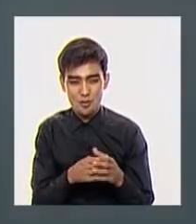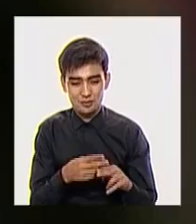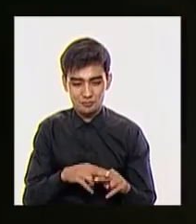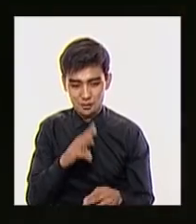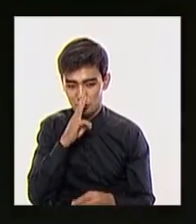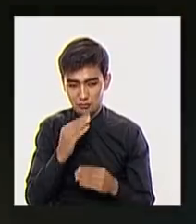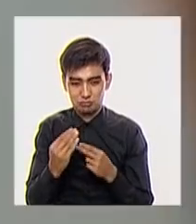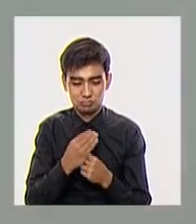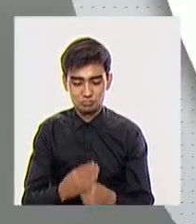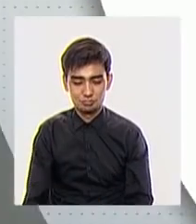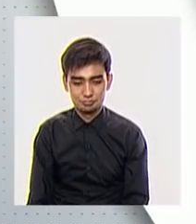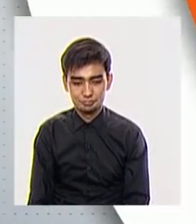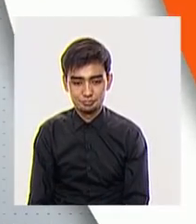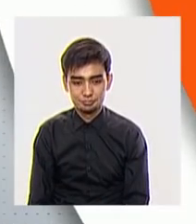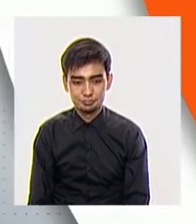ответили в компании?